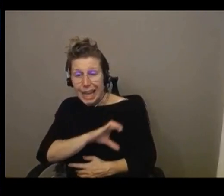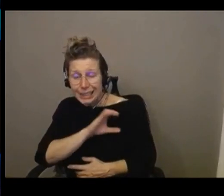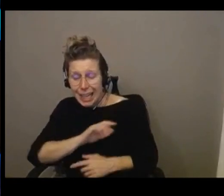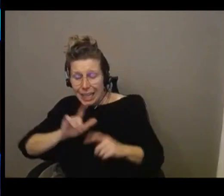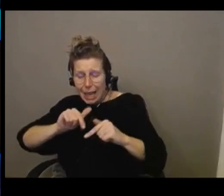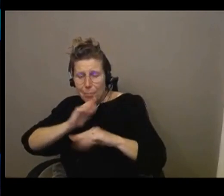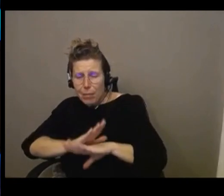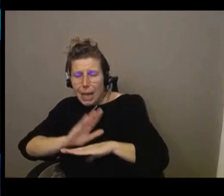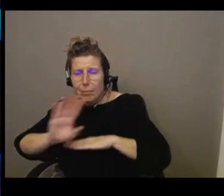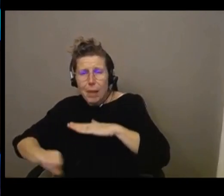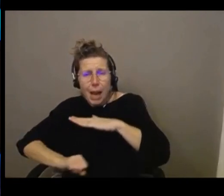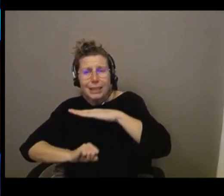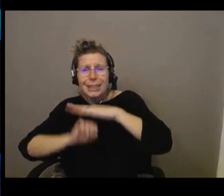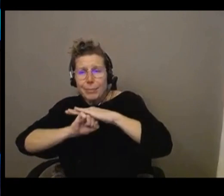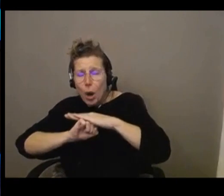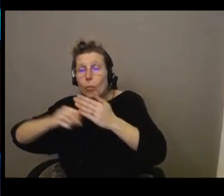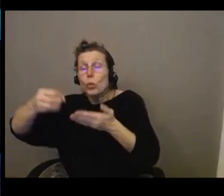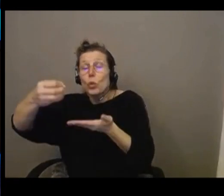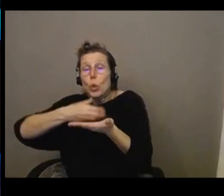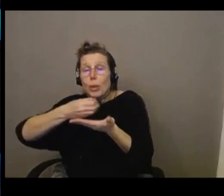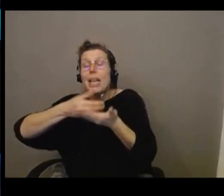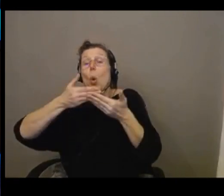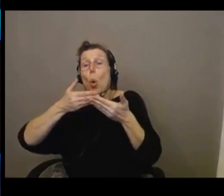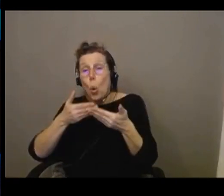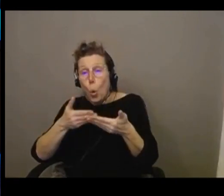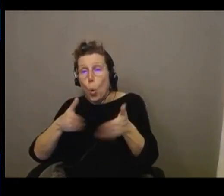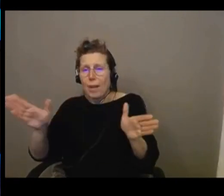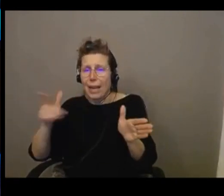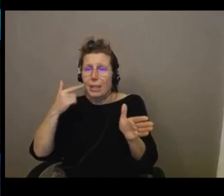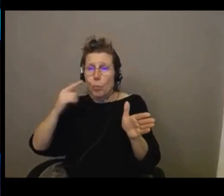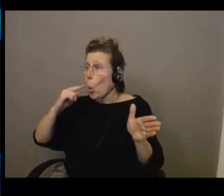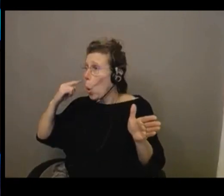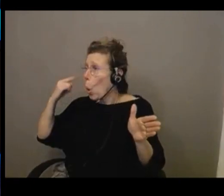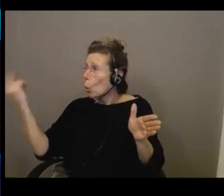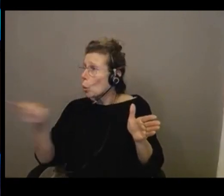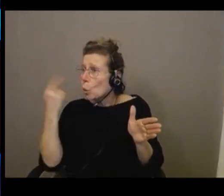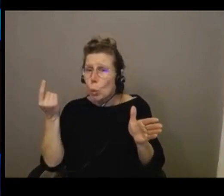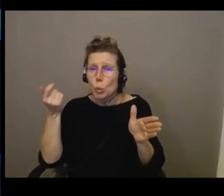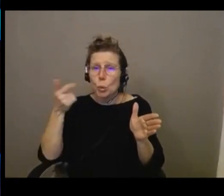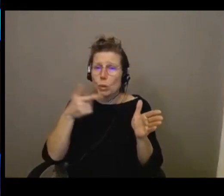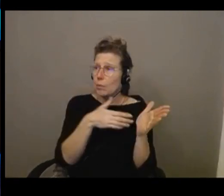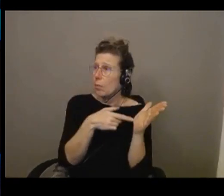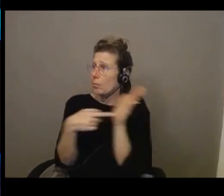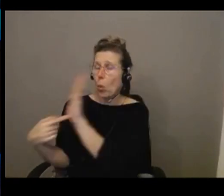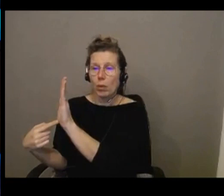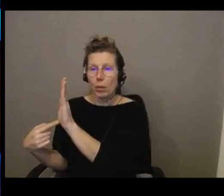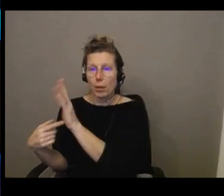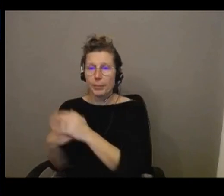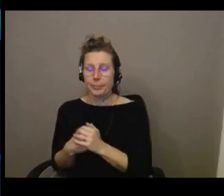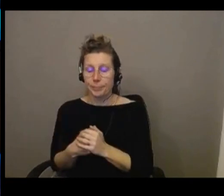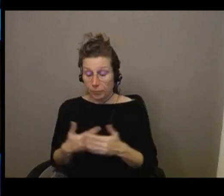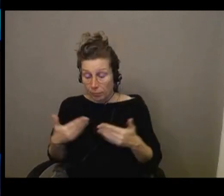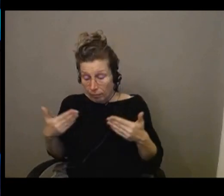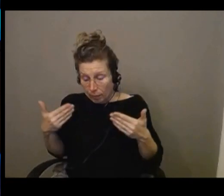et donc mises à la disposition de tous les acteurs. Nous faisons un effort sur les données